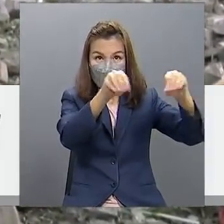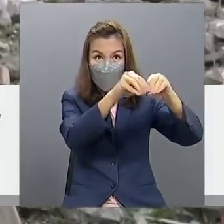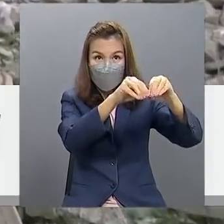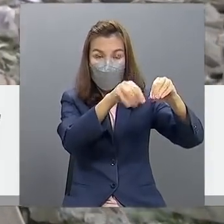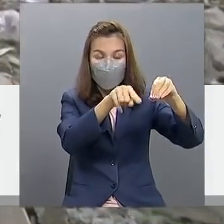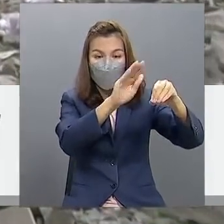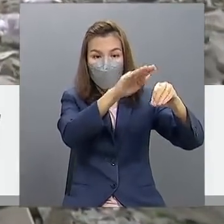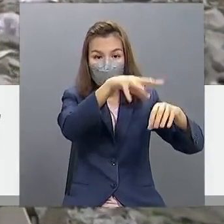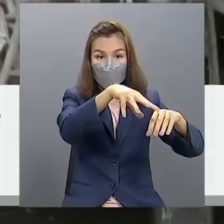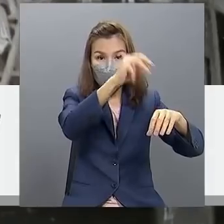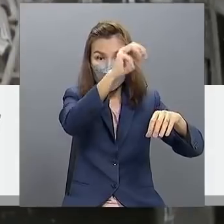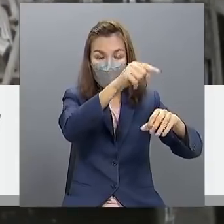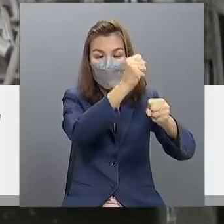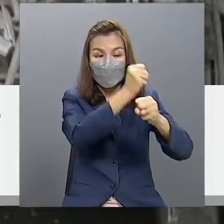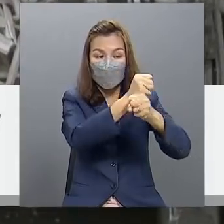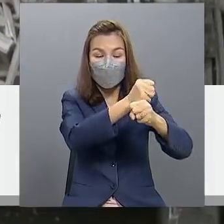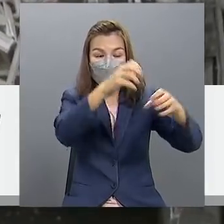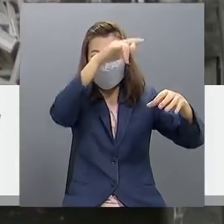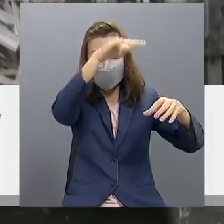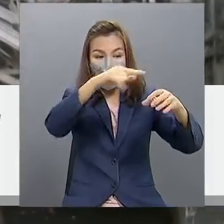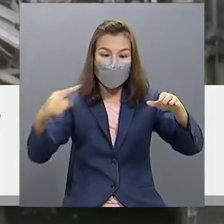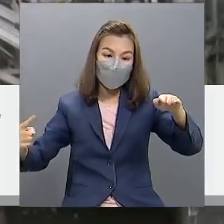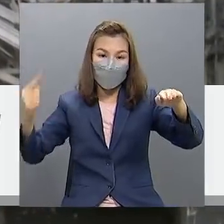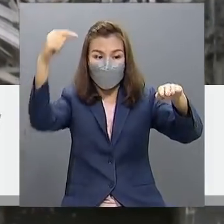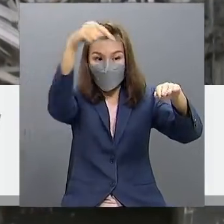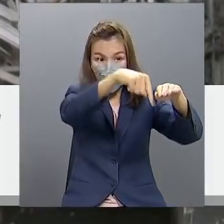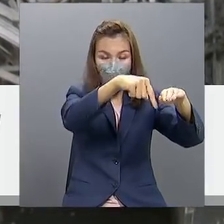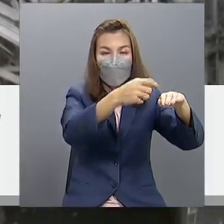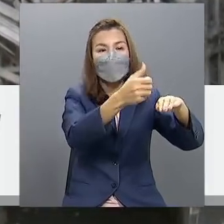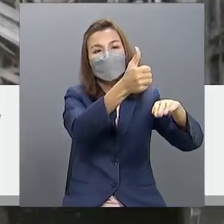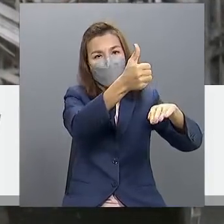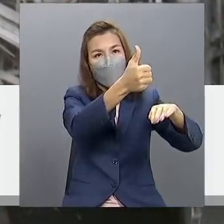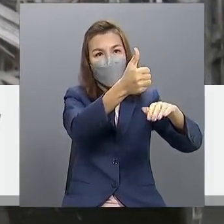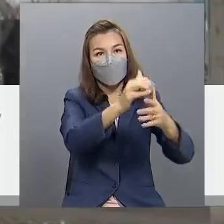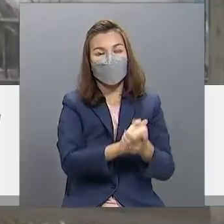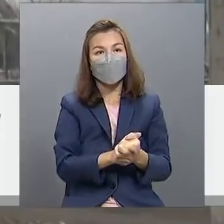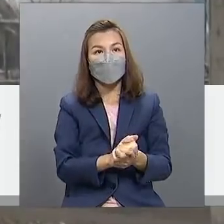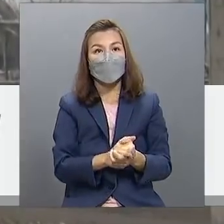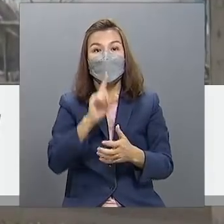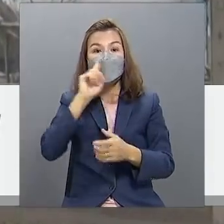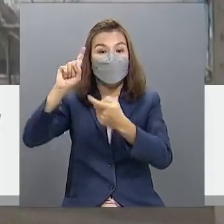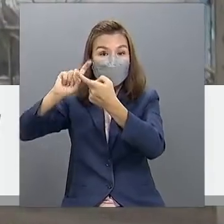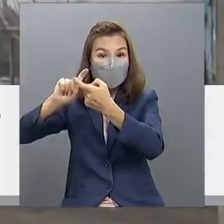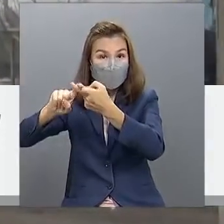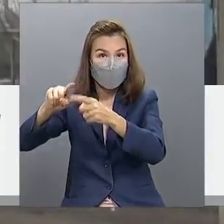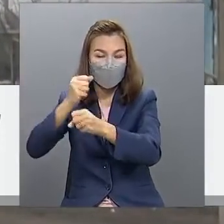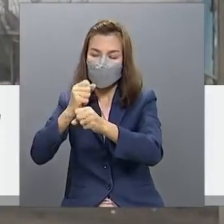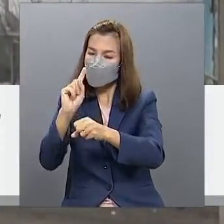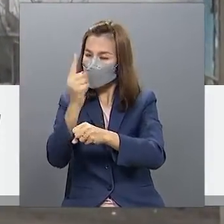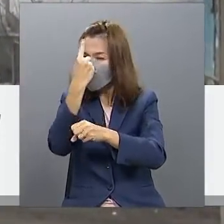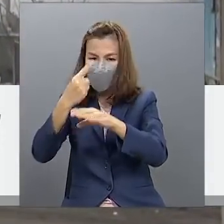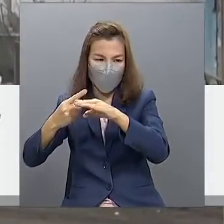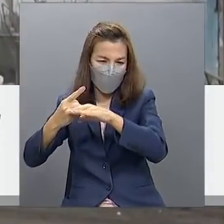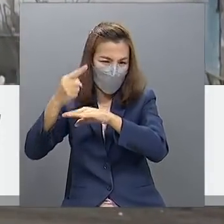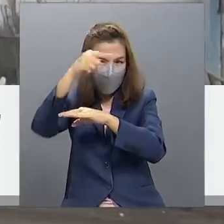ครับนอกจากนี้โฆษกกระทรวงกลาโหมรัสเซียระบุว่ารัสเซียจะยกระดับการโจมตีเป้าหมายในกรุงเคียฟเพื่อ